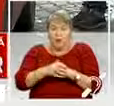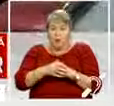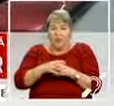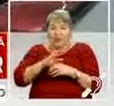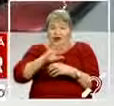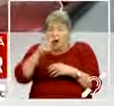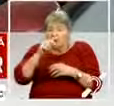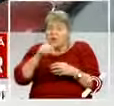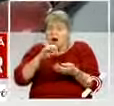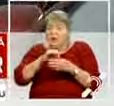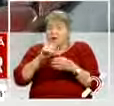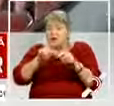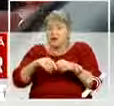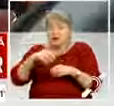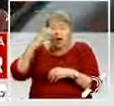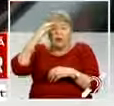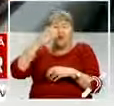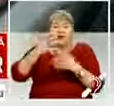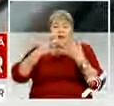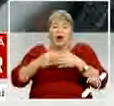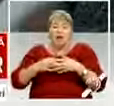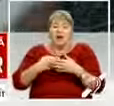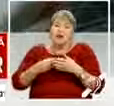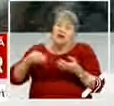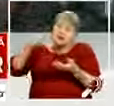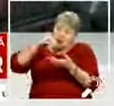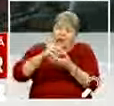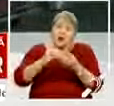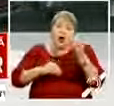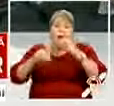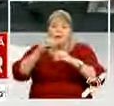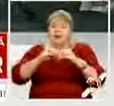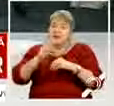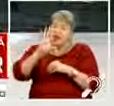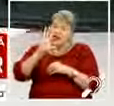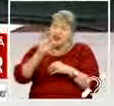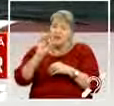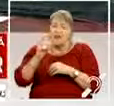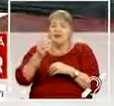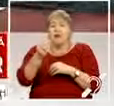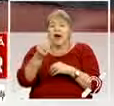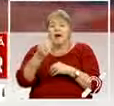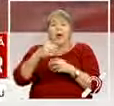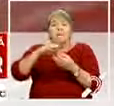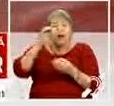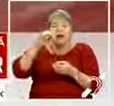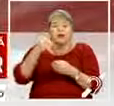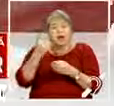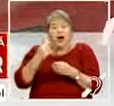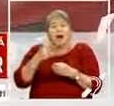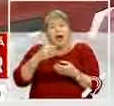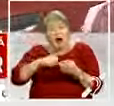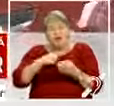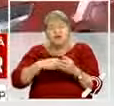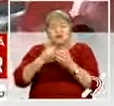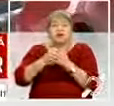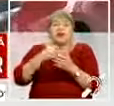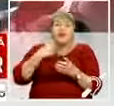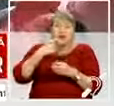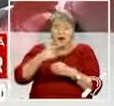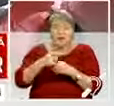context, guvernanții au un calcul să reintroducă compensarea cu 50 de bani pe litru care s-a aplicat pentru benzină și motorină,